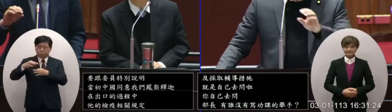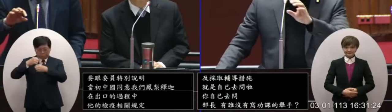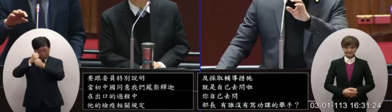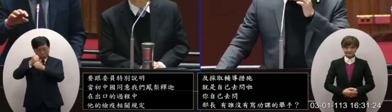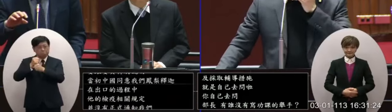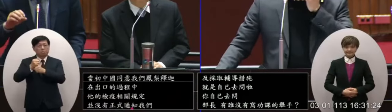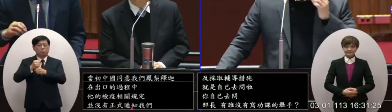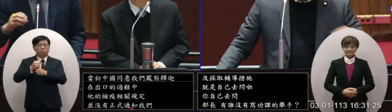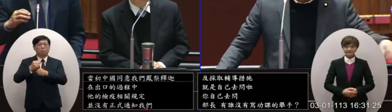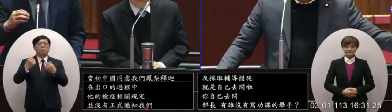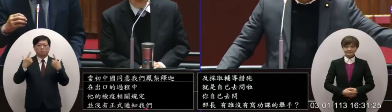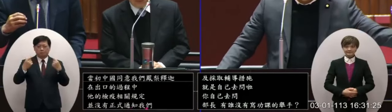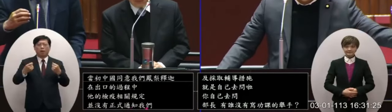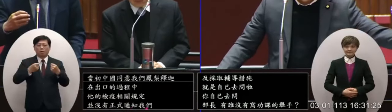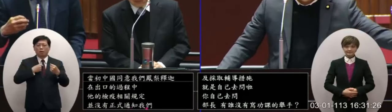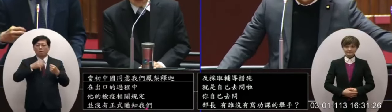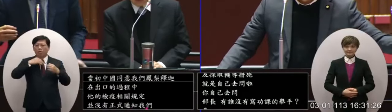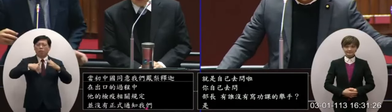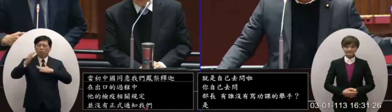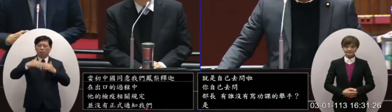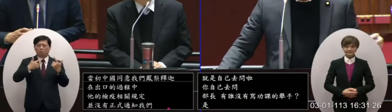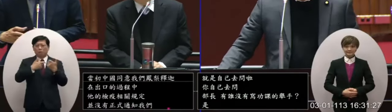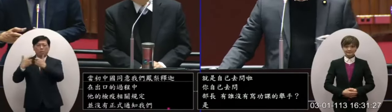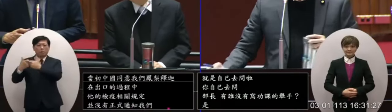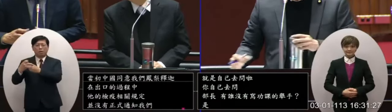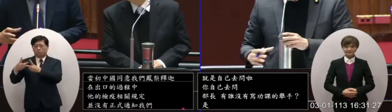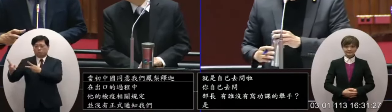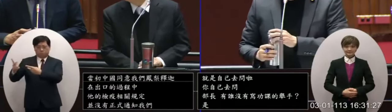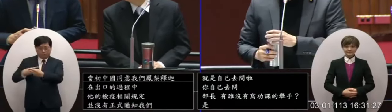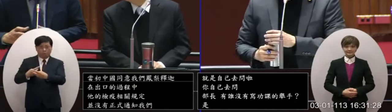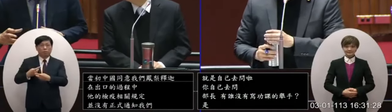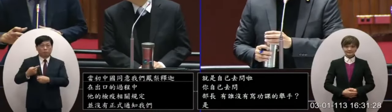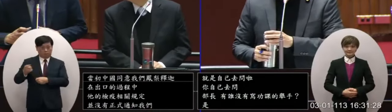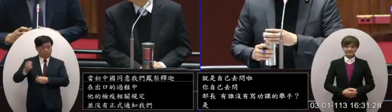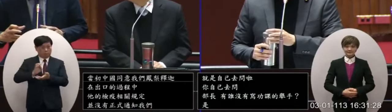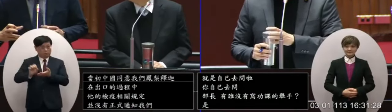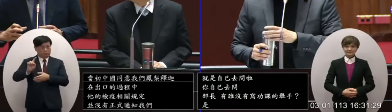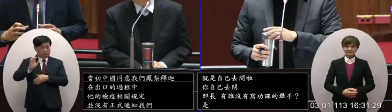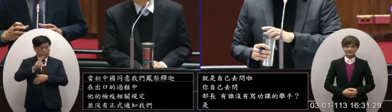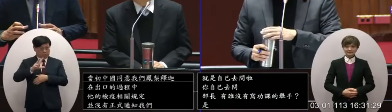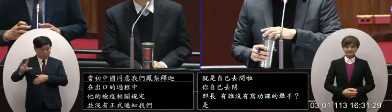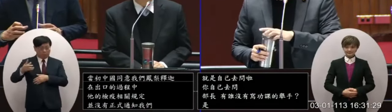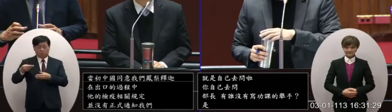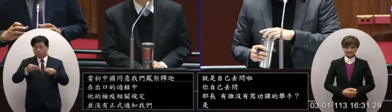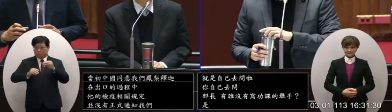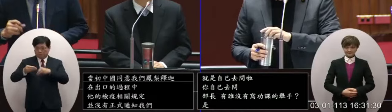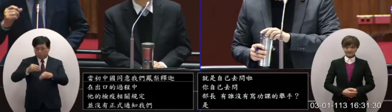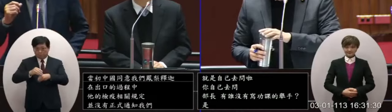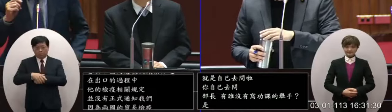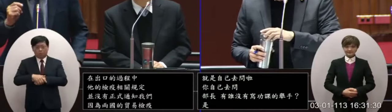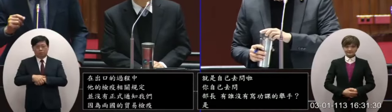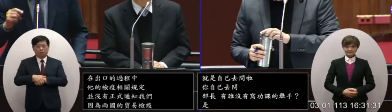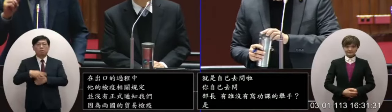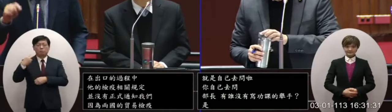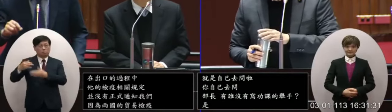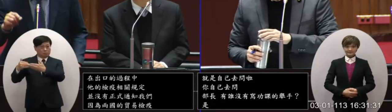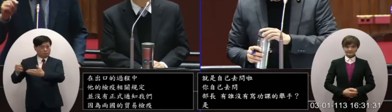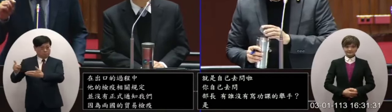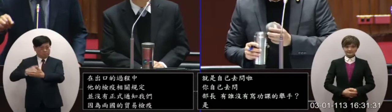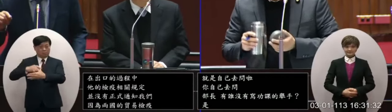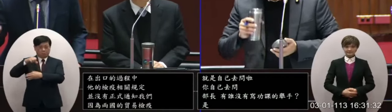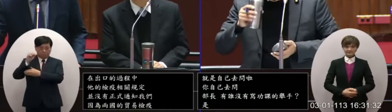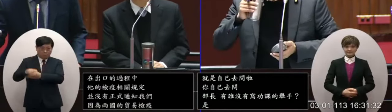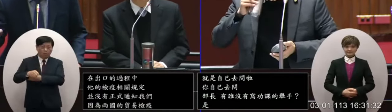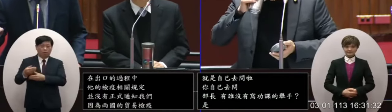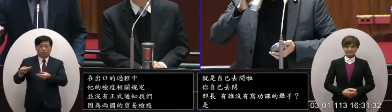都是、哦、必须要有一个互相的知会，就是你必须要用什么样子的一个包装、哦、而且中国它核准